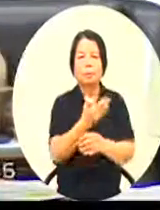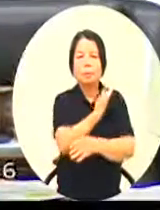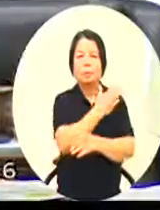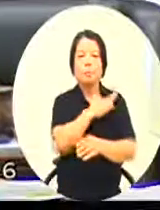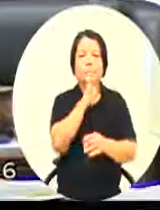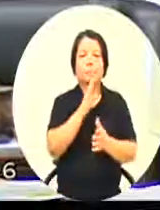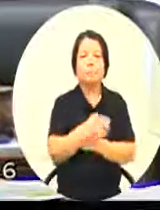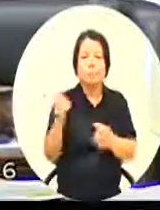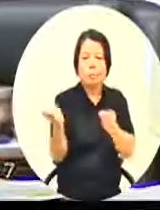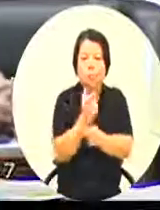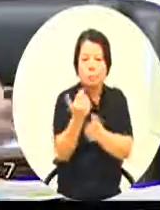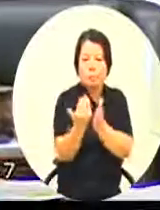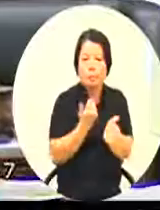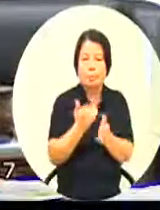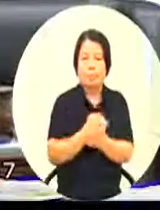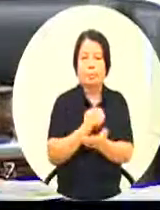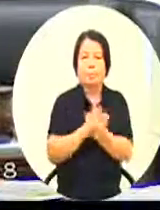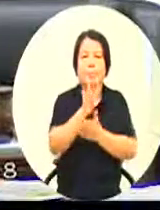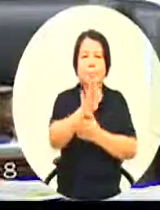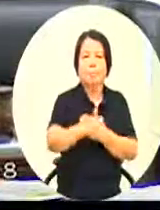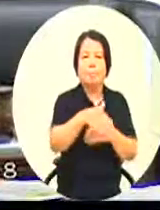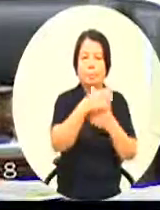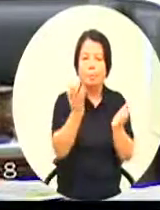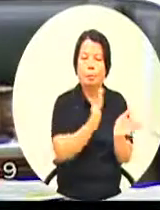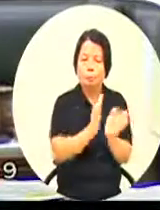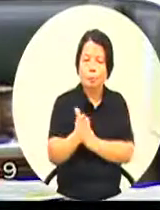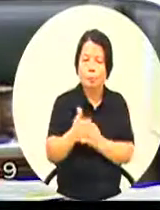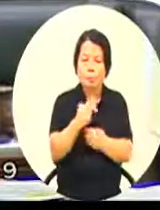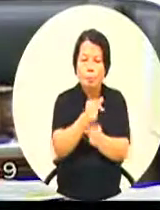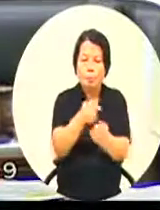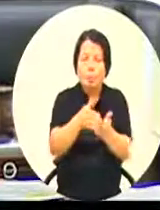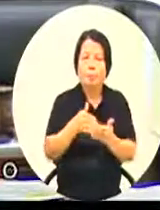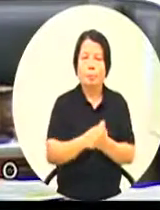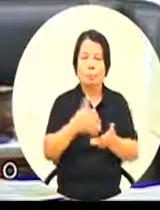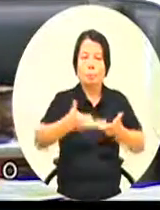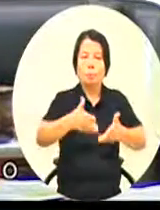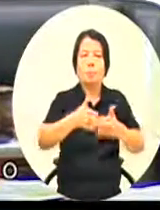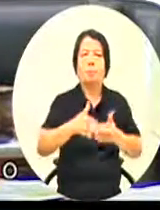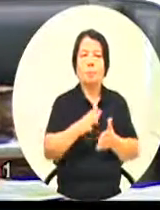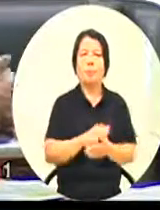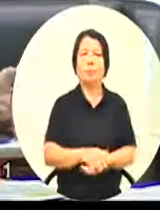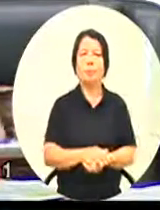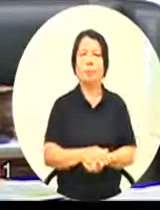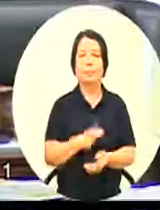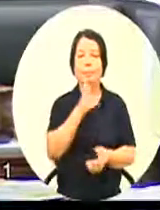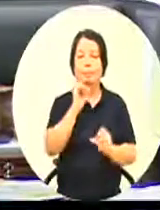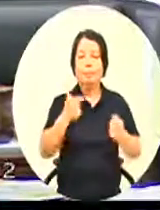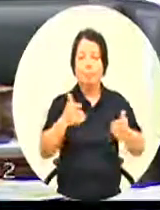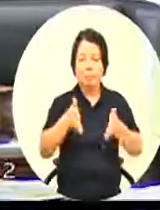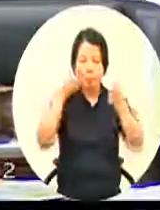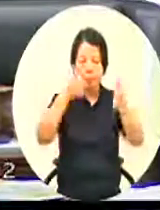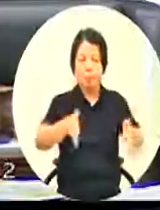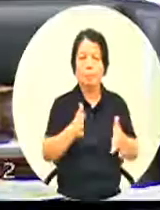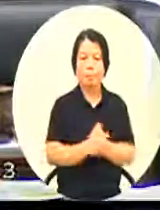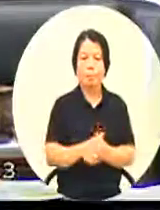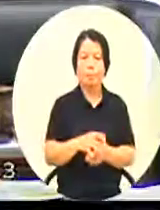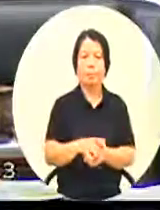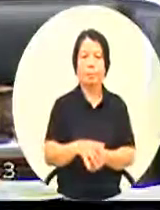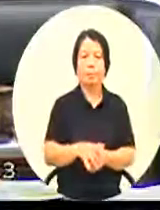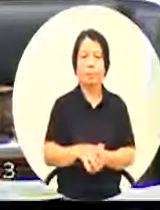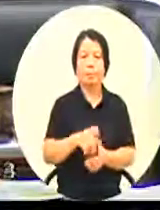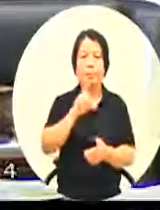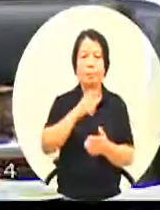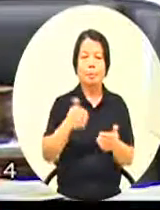前跟灾后，要怎么去做一个准备？我觉得这很重要哈。啊，是不是针对这个议题，我们请那